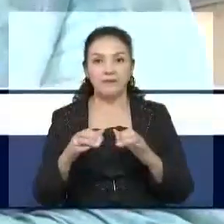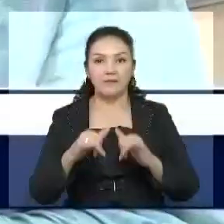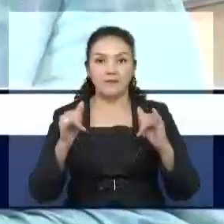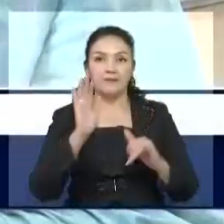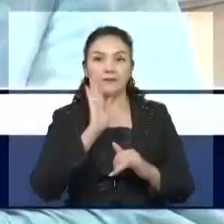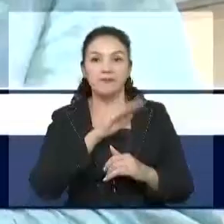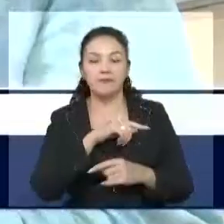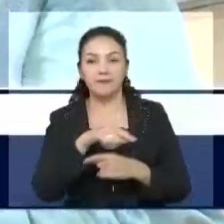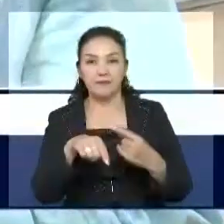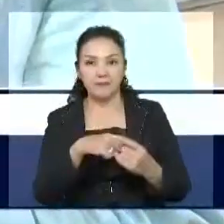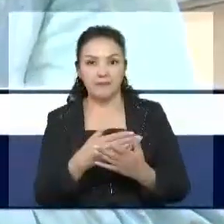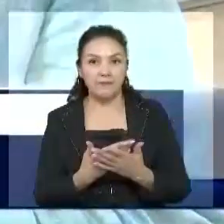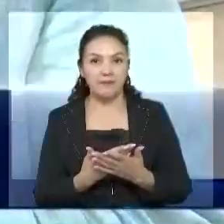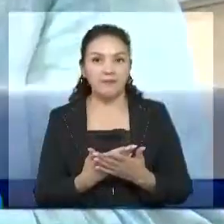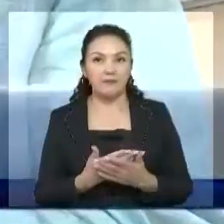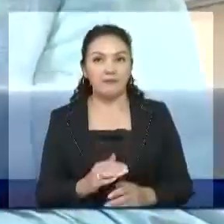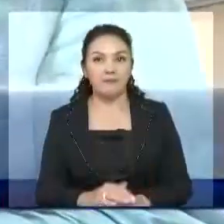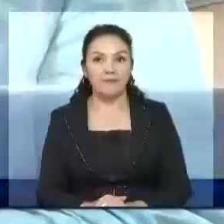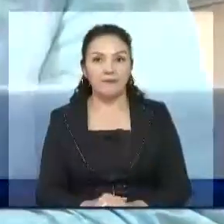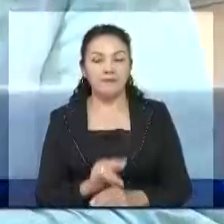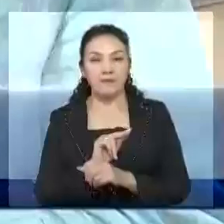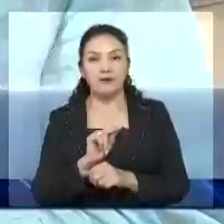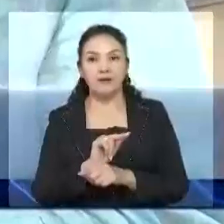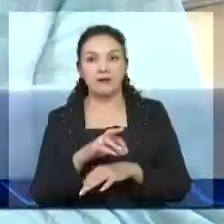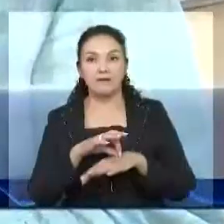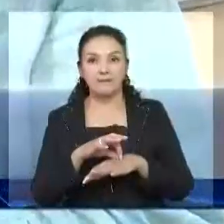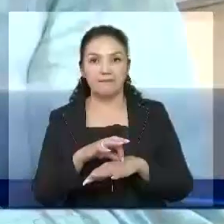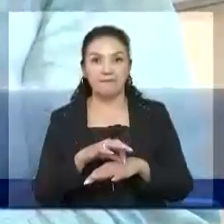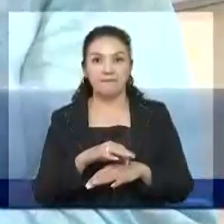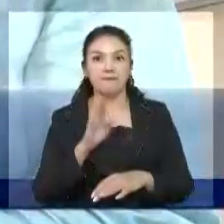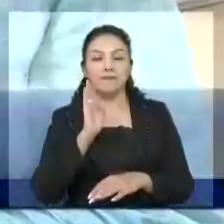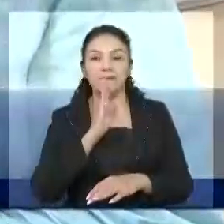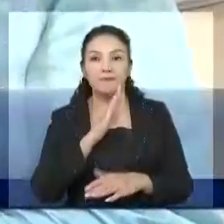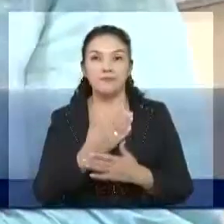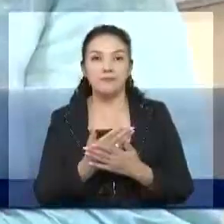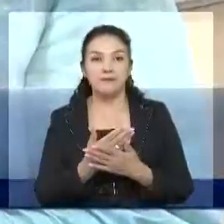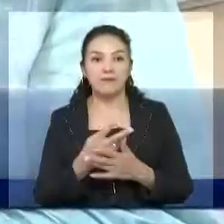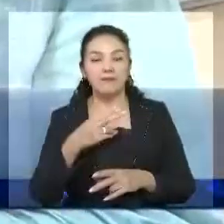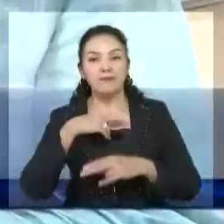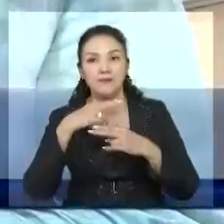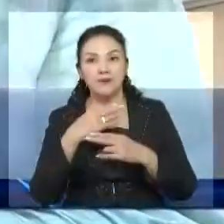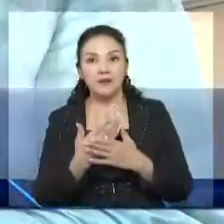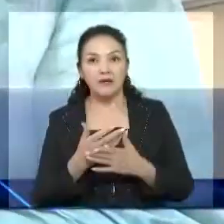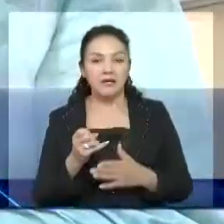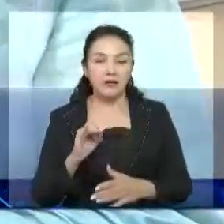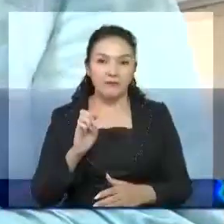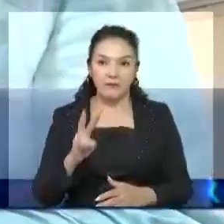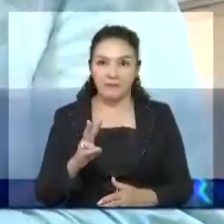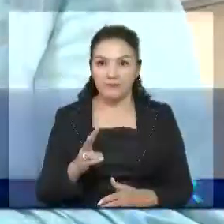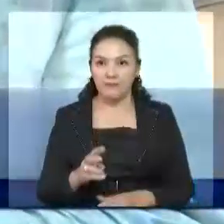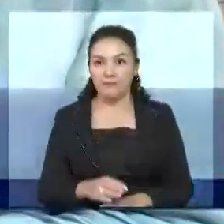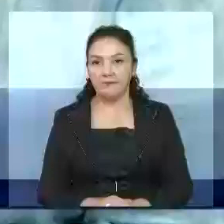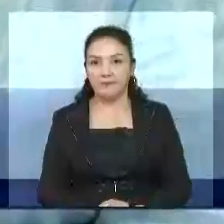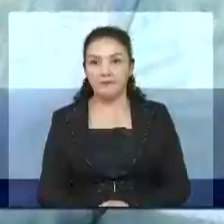женского предпринимательства. Обучение проходили девушки, которые обратились именно в палату Атамекен, в ЦРЖП,